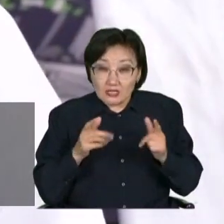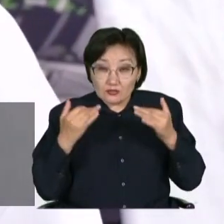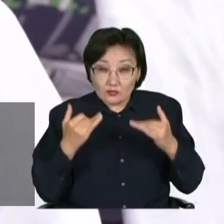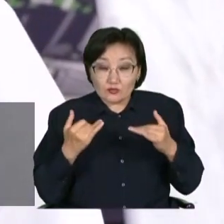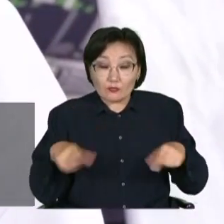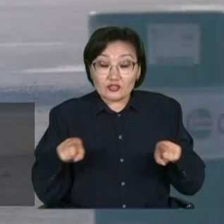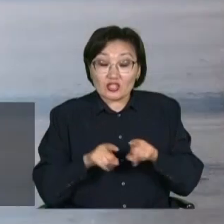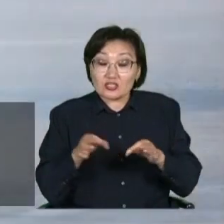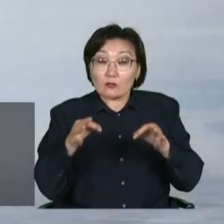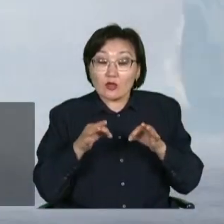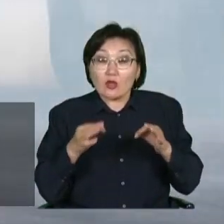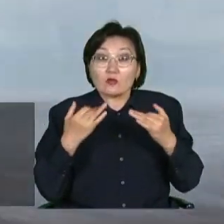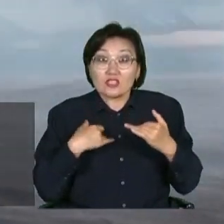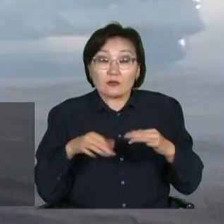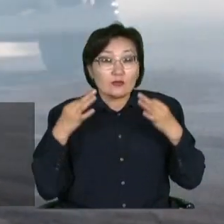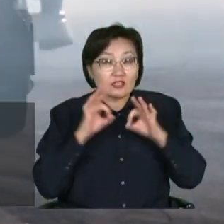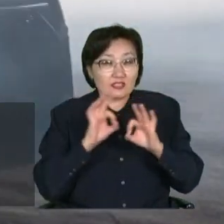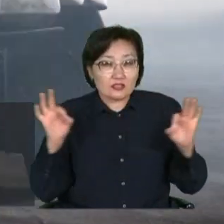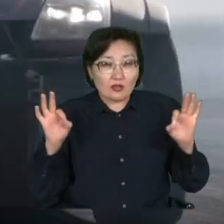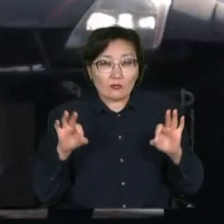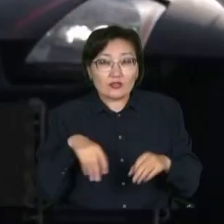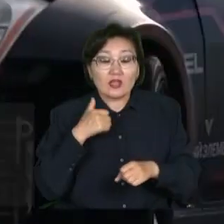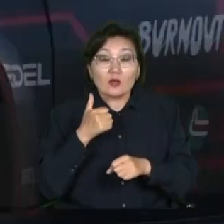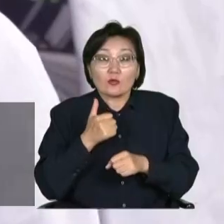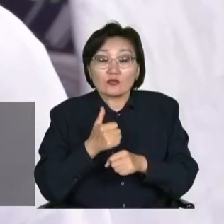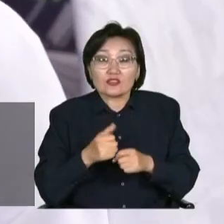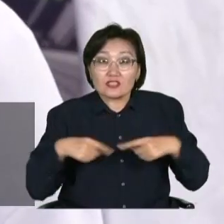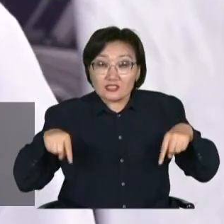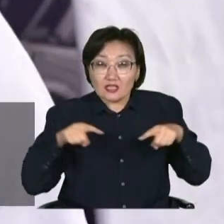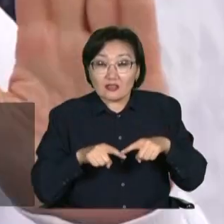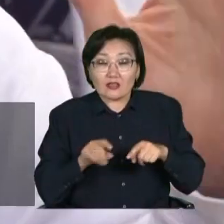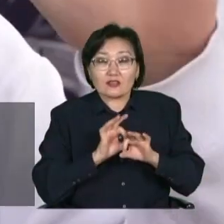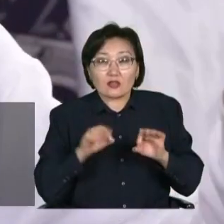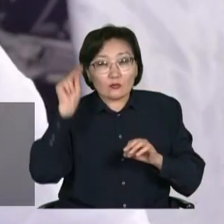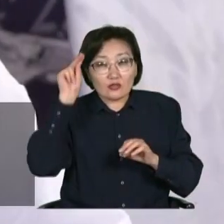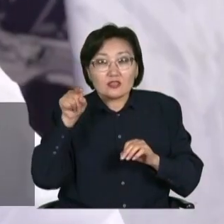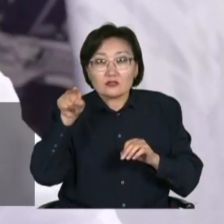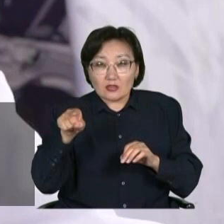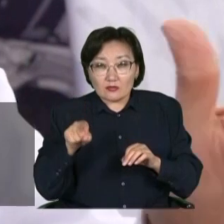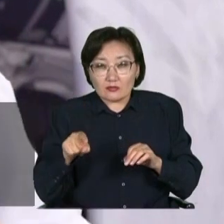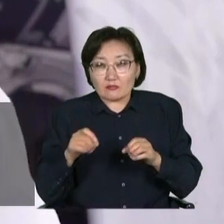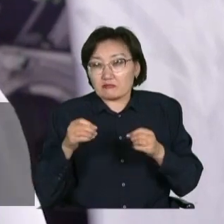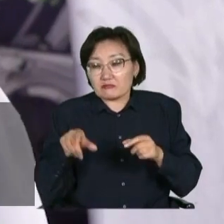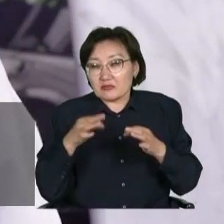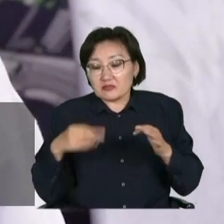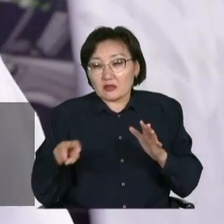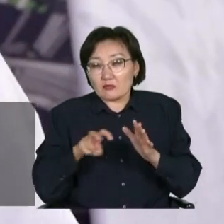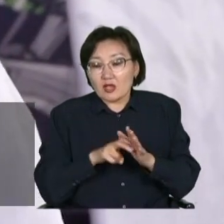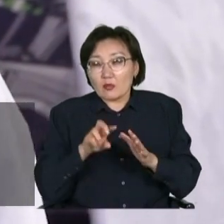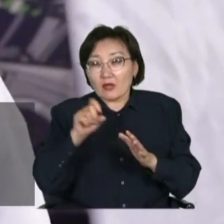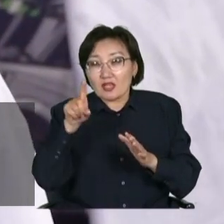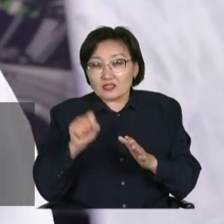они сказали о том, что вот отличная база для того, чтобы научиться. Если вы здесь научитесь, вот туда вы запросто сядете. То есть это вот именно как